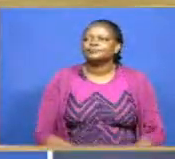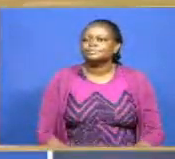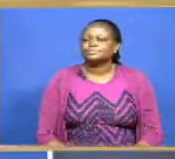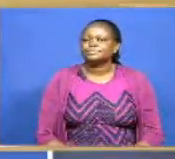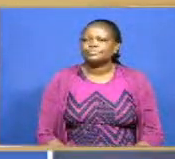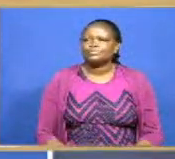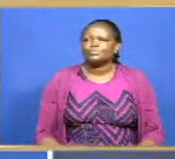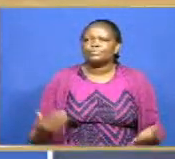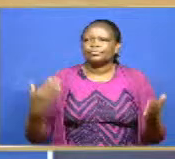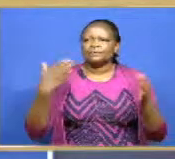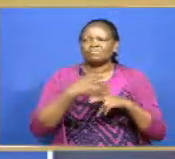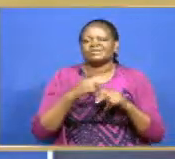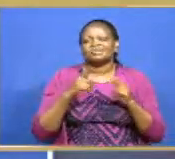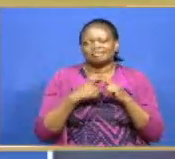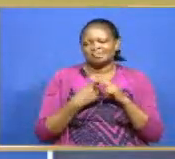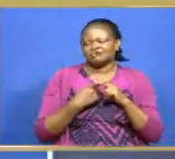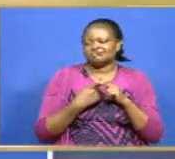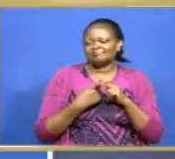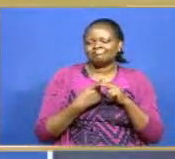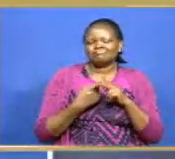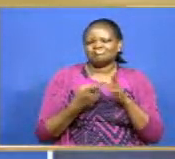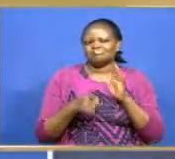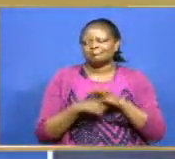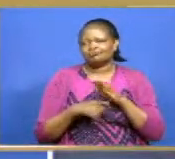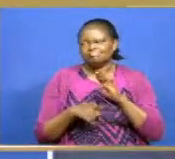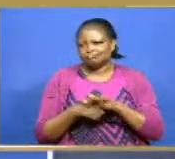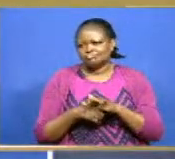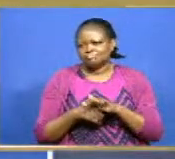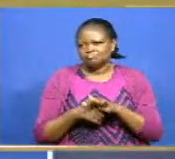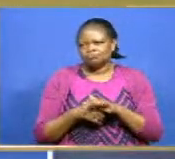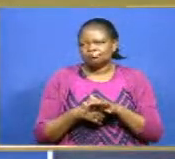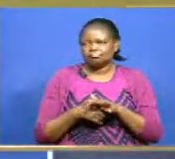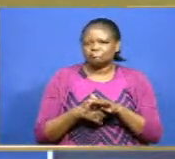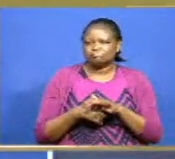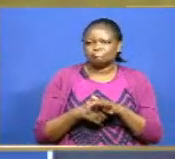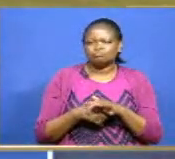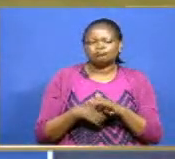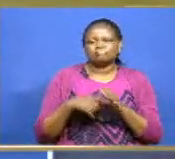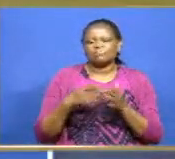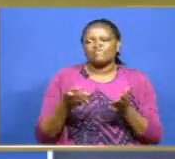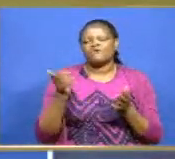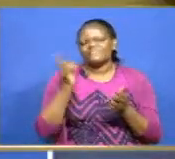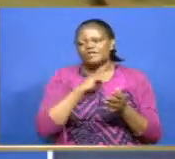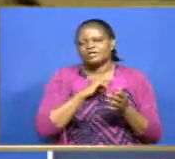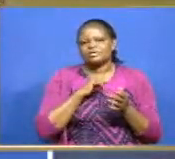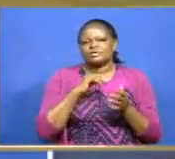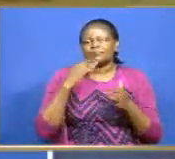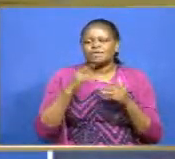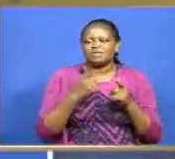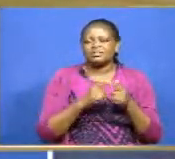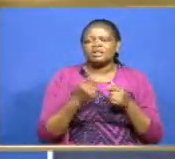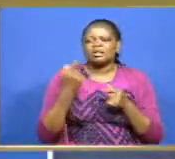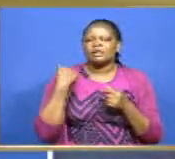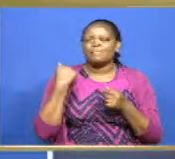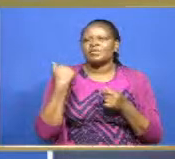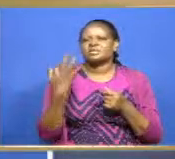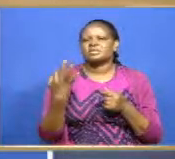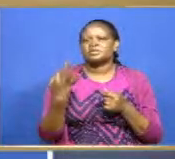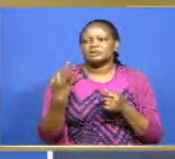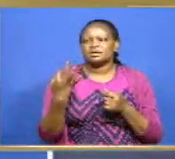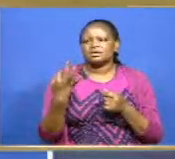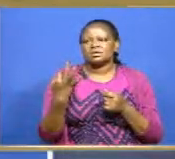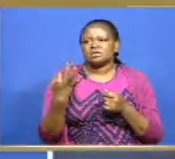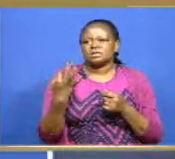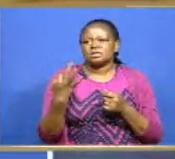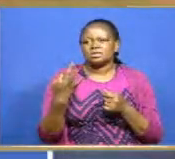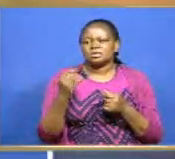Baada ya kuanza vibaya msimu, kikosi hicho chenye makao yake Ruaraka kimeimarisha mchezo wake na kwa sasa kinashikilia nafasi ya tatu kwenye msururu wa ligi kuu